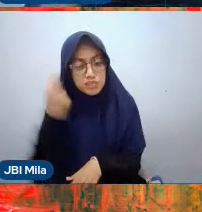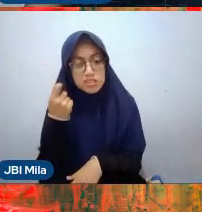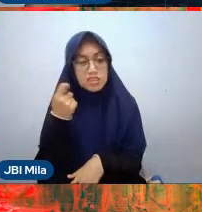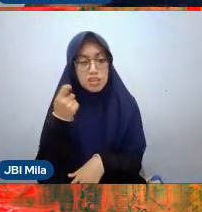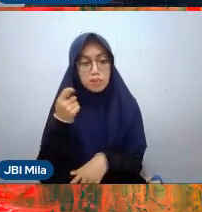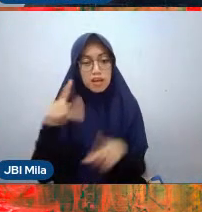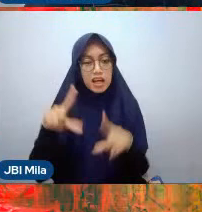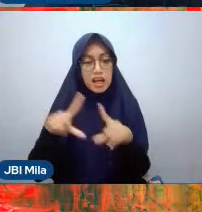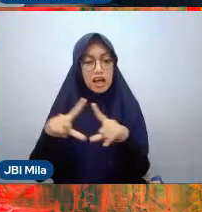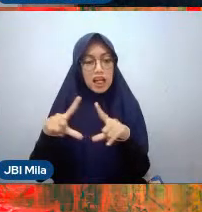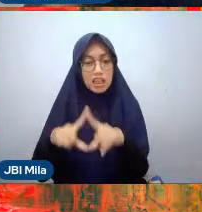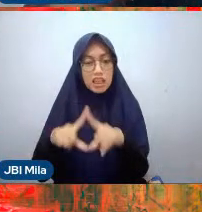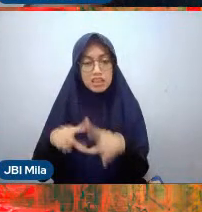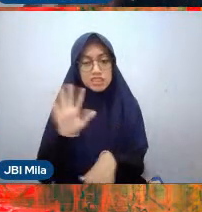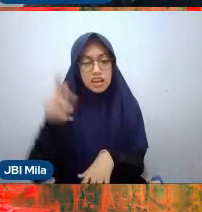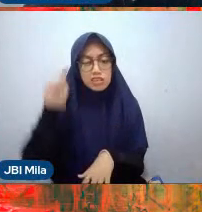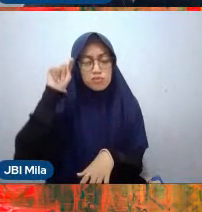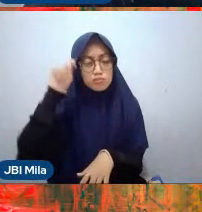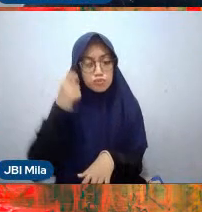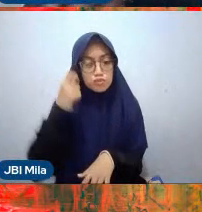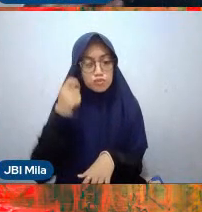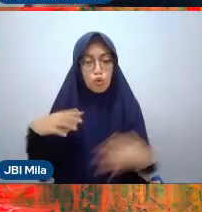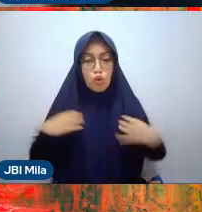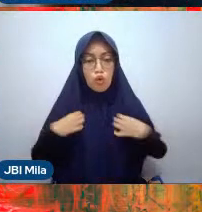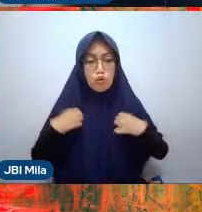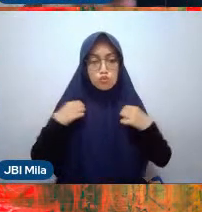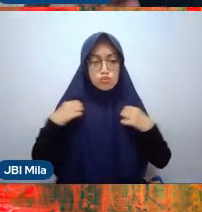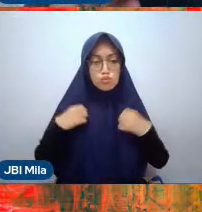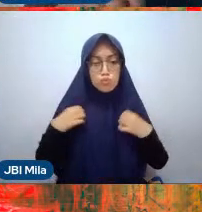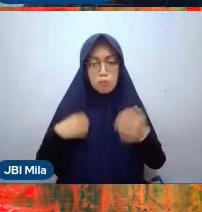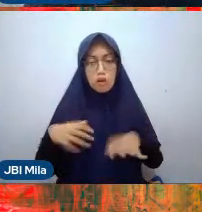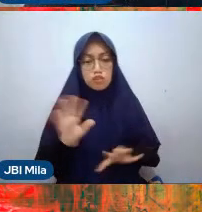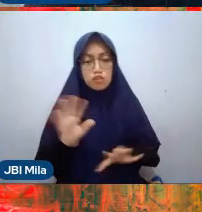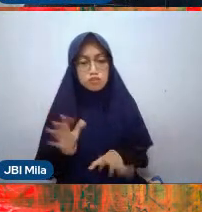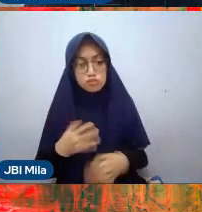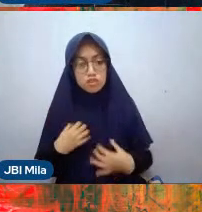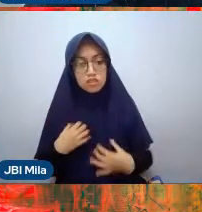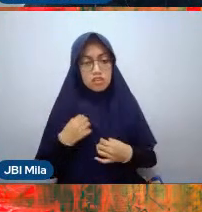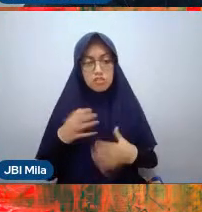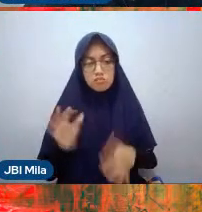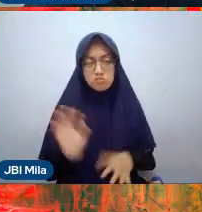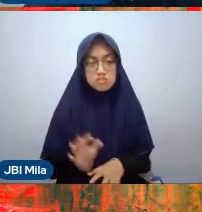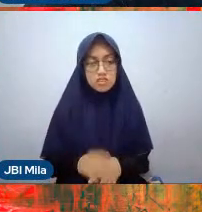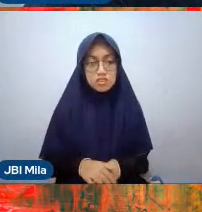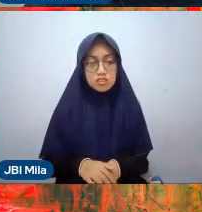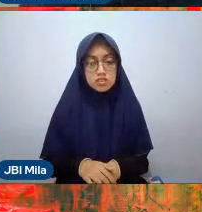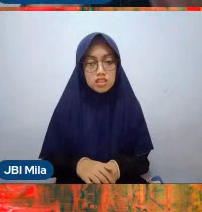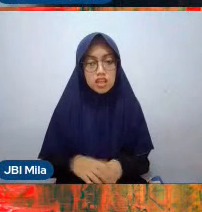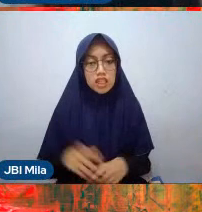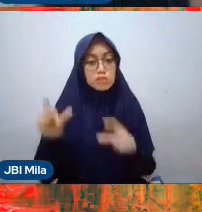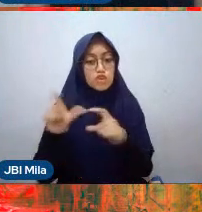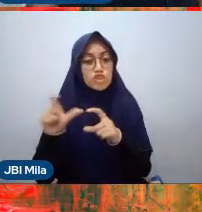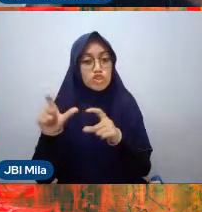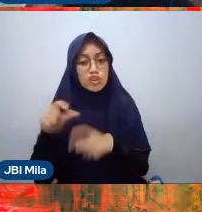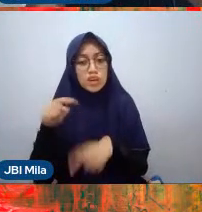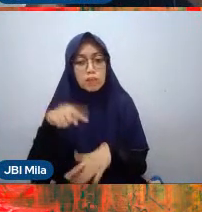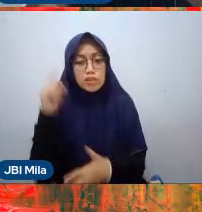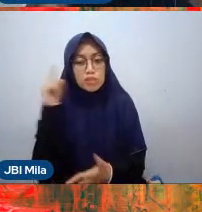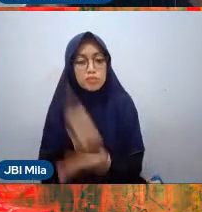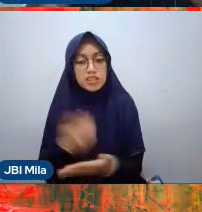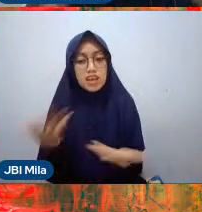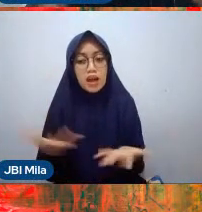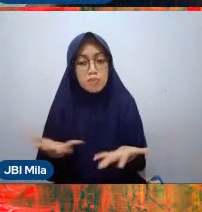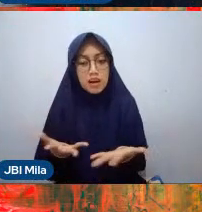ibu ribetnya dengan alat, dengan kostum segala macam. Padahal sosial drama itu intinya adalah bagaimana anak-anak